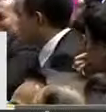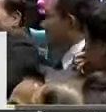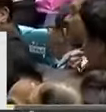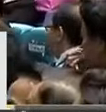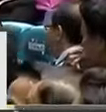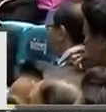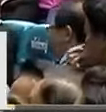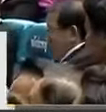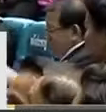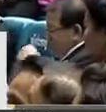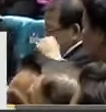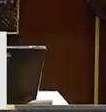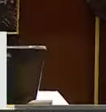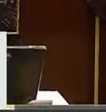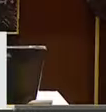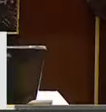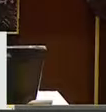พลเอกประยุทธ์จันทร์โอชาครับ